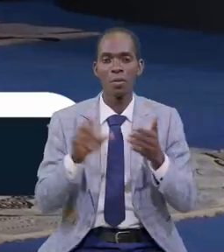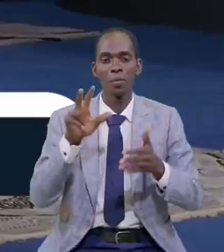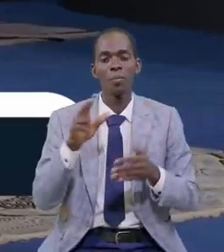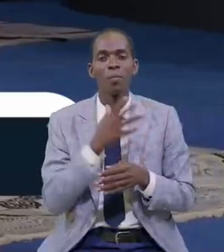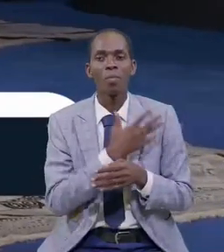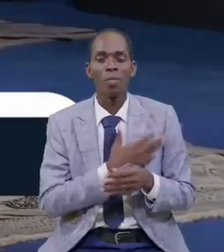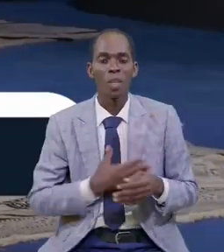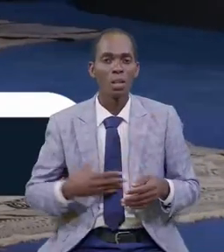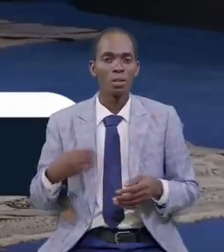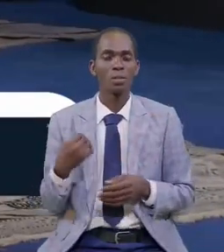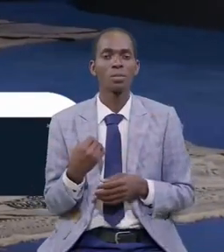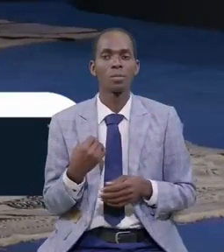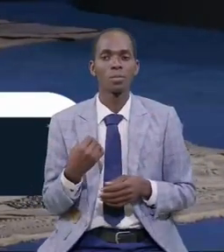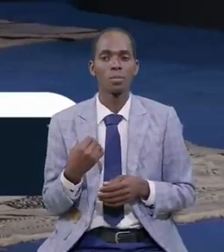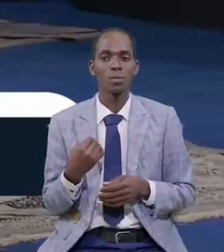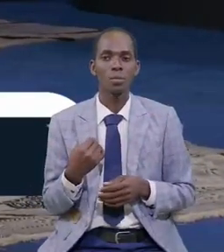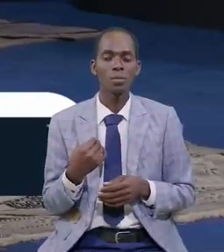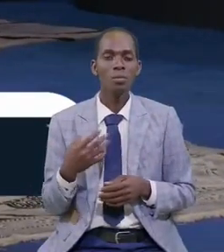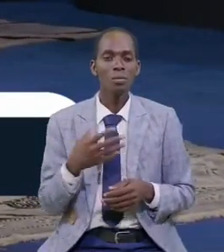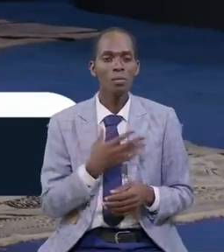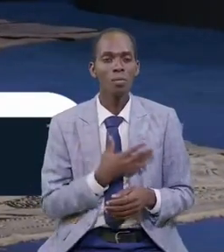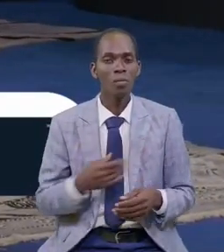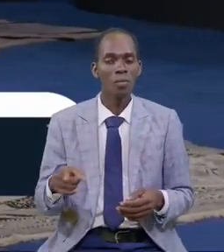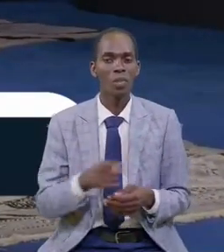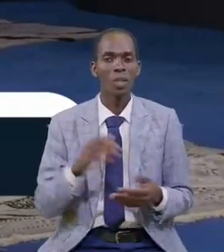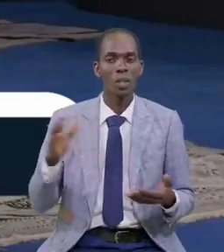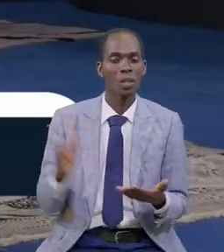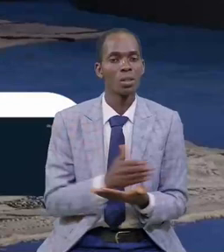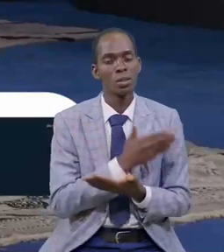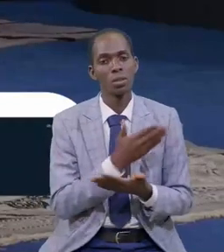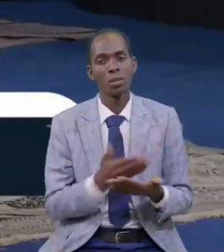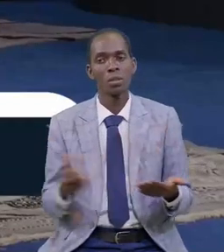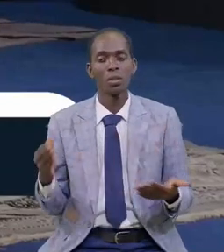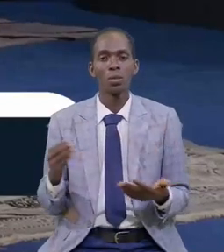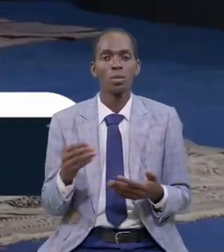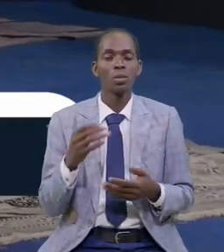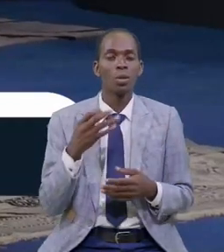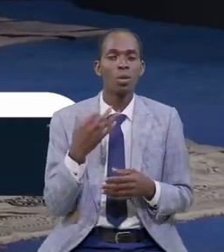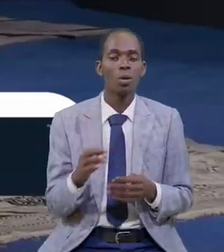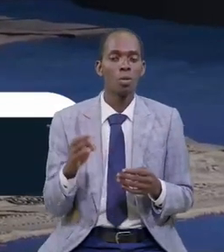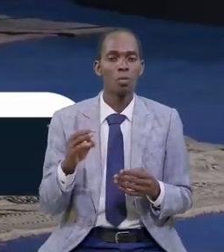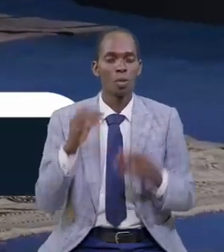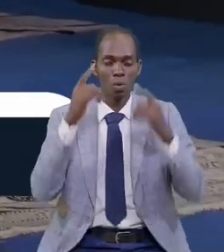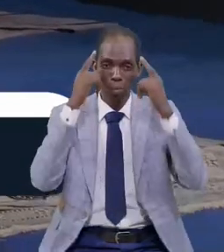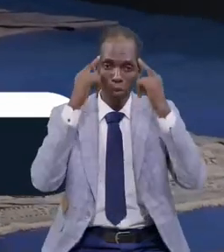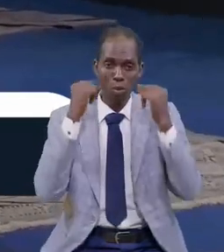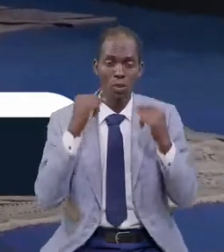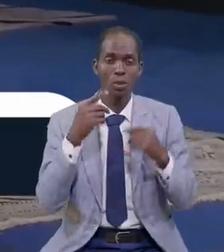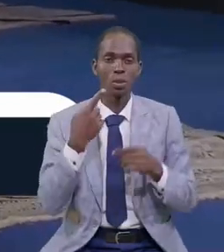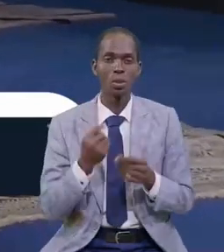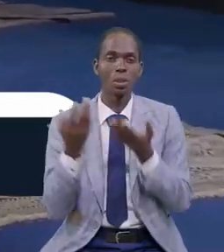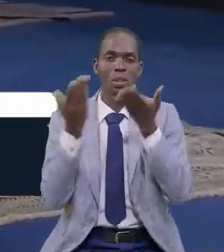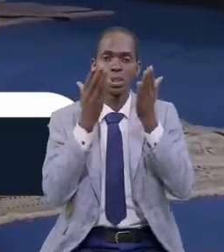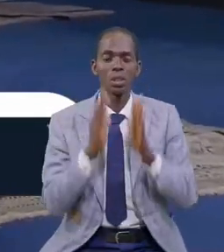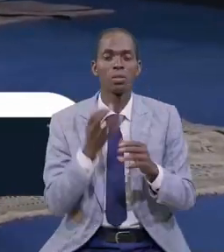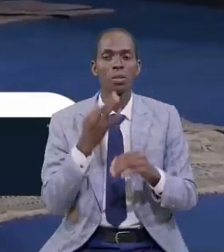3 et il chante le cantique de Moïse le serviteur de Dieu